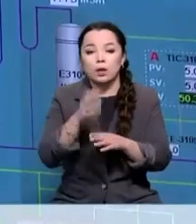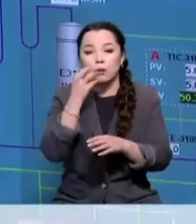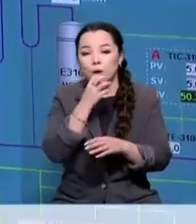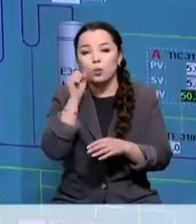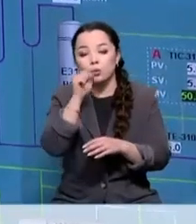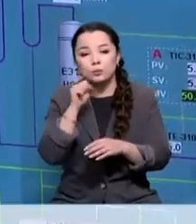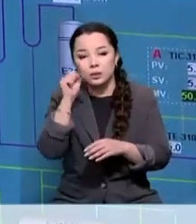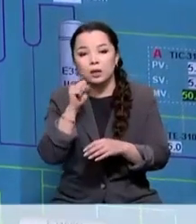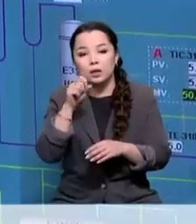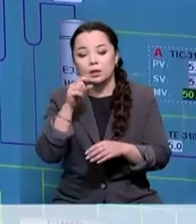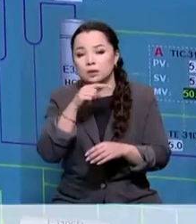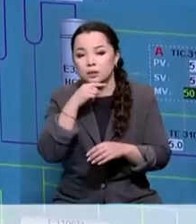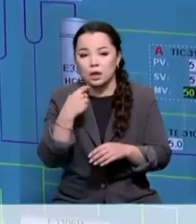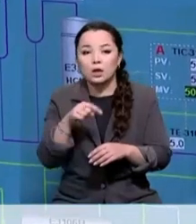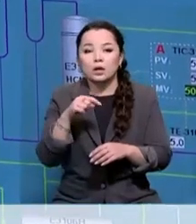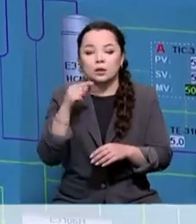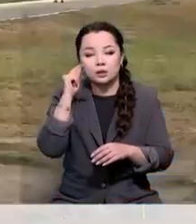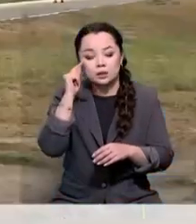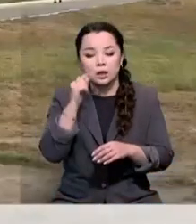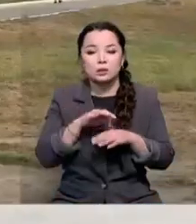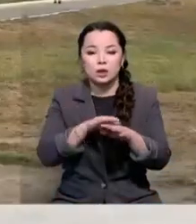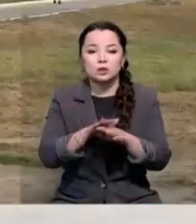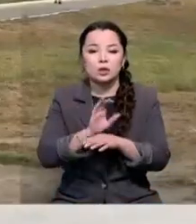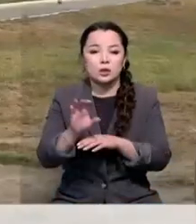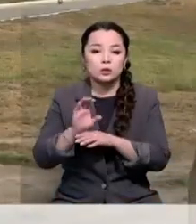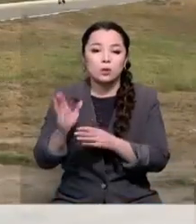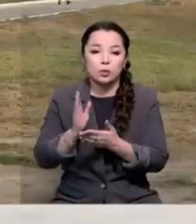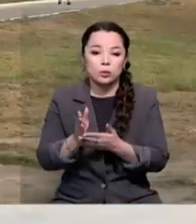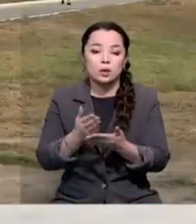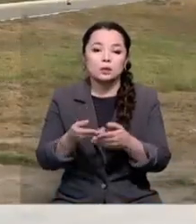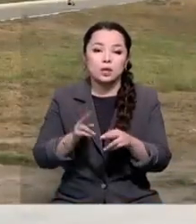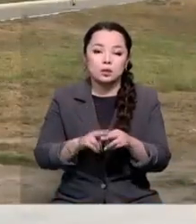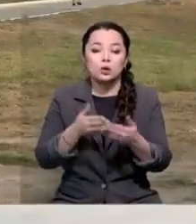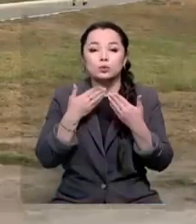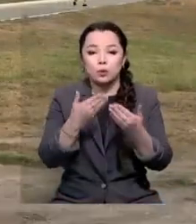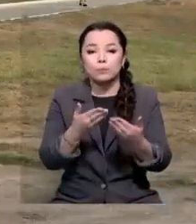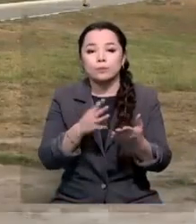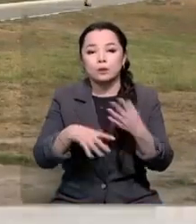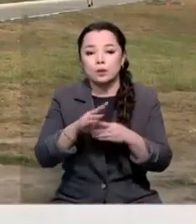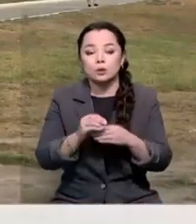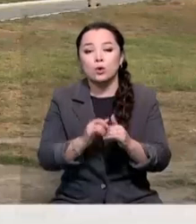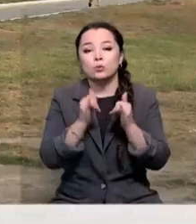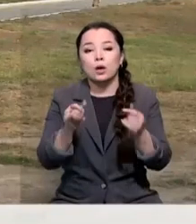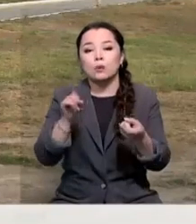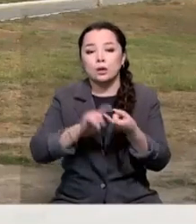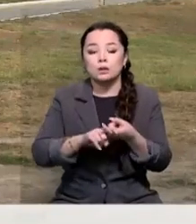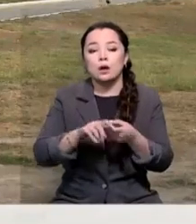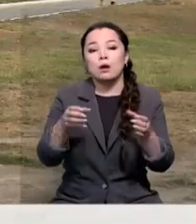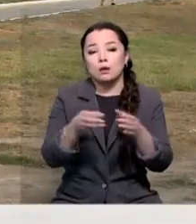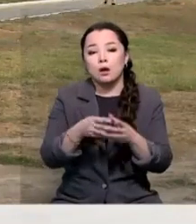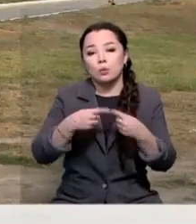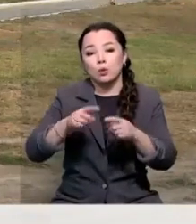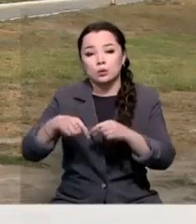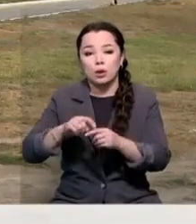Моңғолия, Өзбекстан, Ресей, Қырғызстан мен Тәжікстанға экспортталады. В связи с ростом спроса. Өнімге сұраныстың ұлғаюына байланысты компания